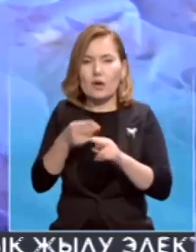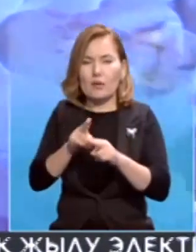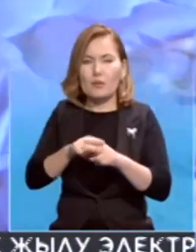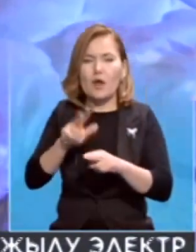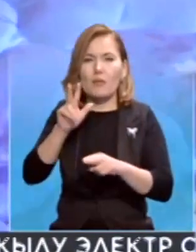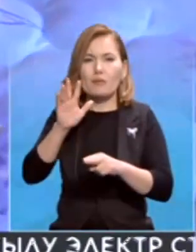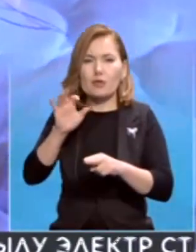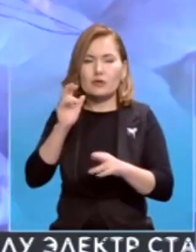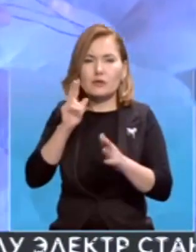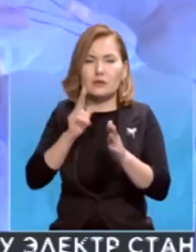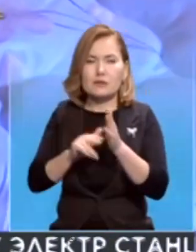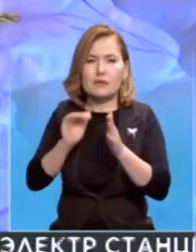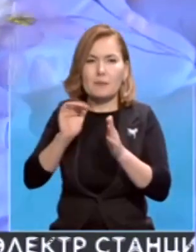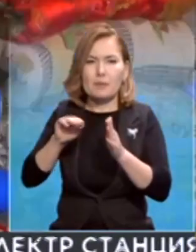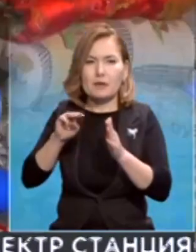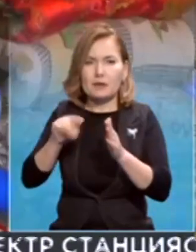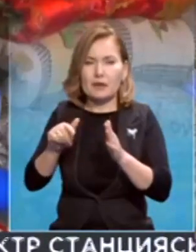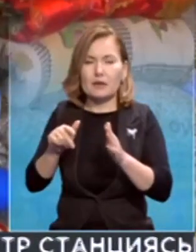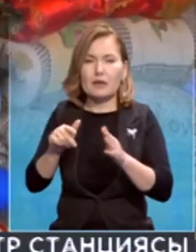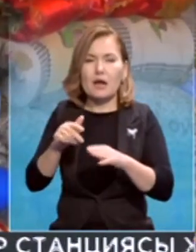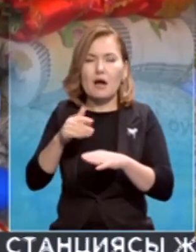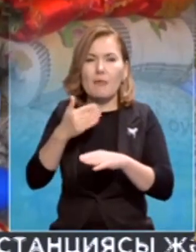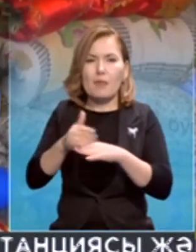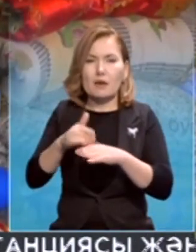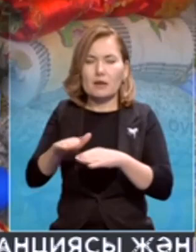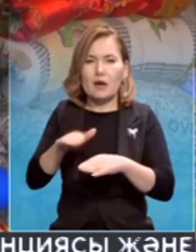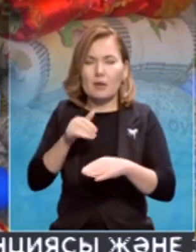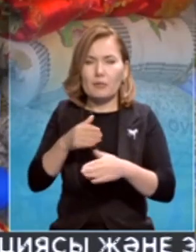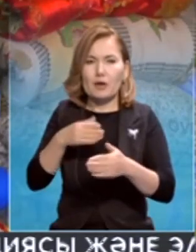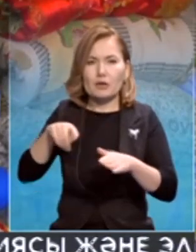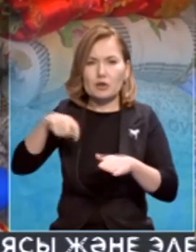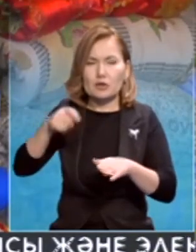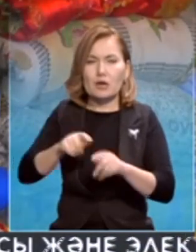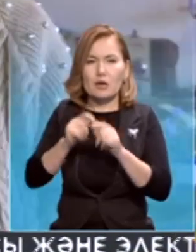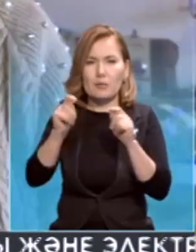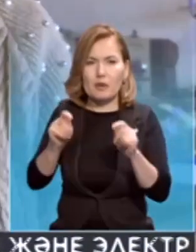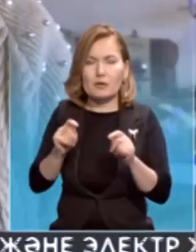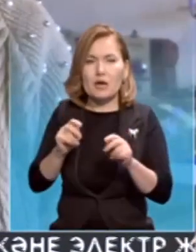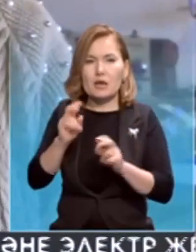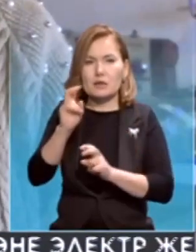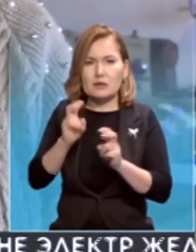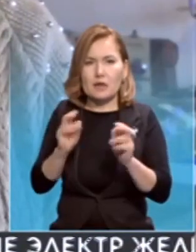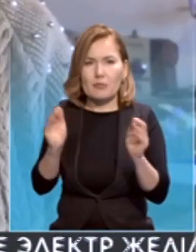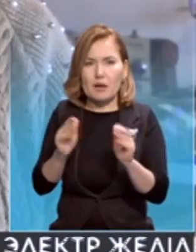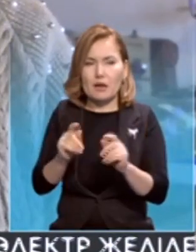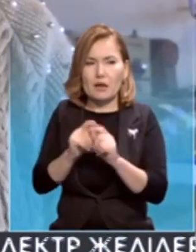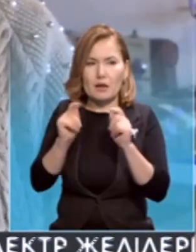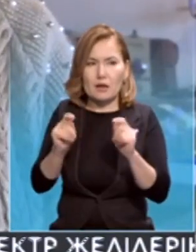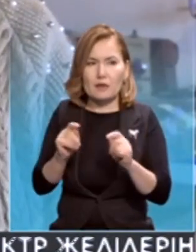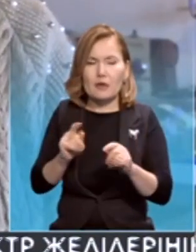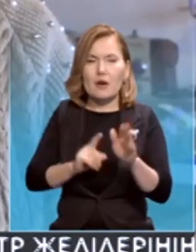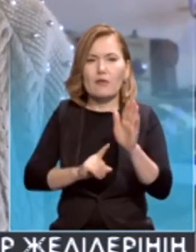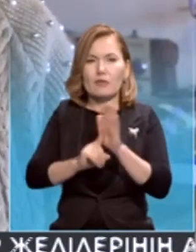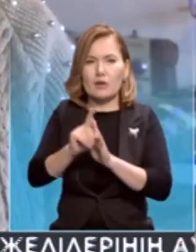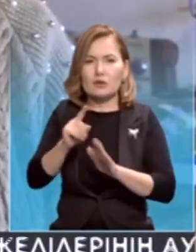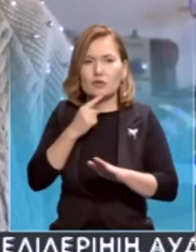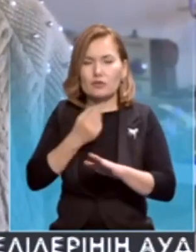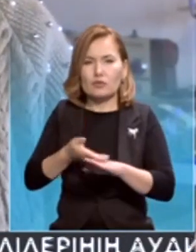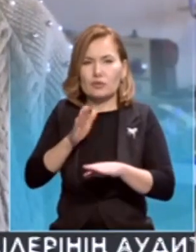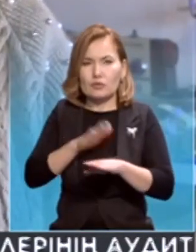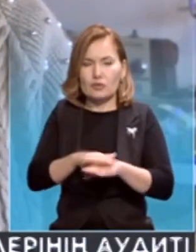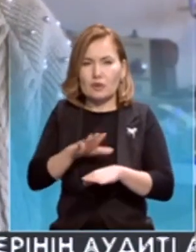теңгеге грантқа ие болып тігін машинкасын сатып алды. Нәтижесінде биыл шағын цех ашты. Келгенде басында қиын болды, енді ақырында